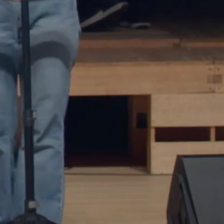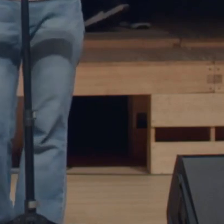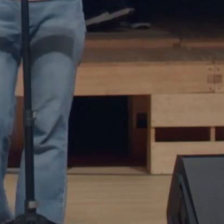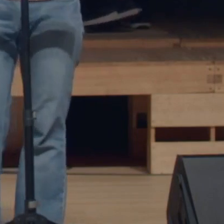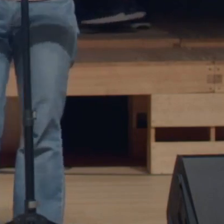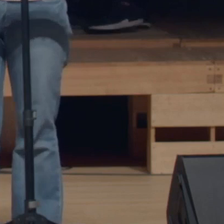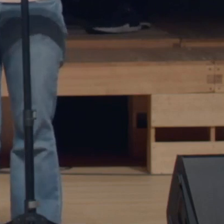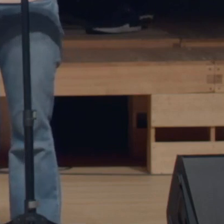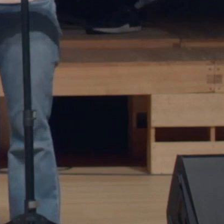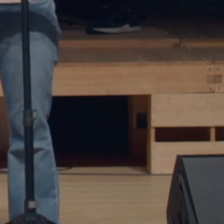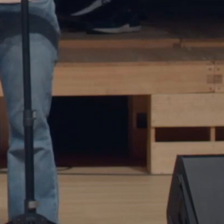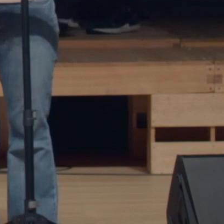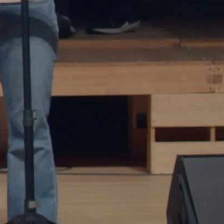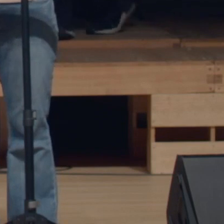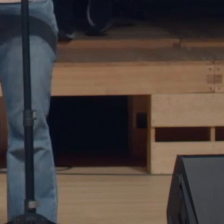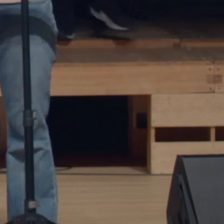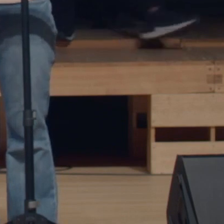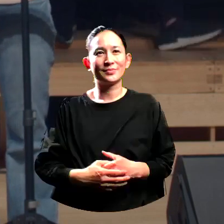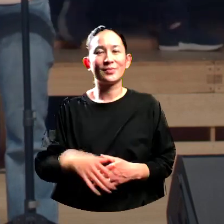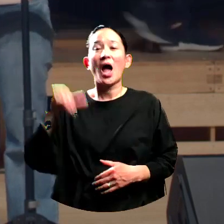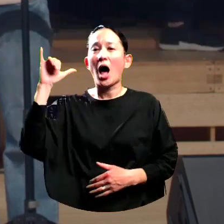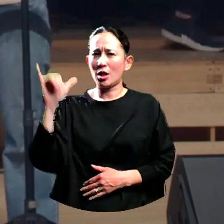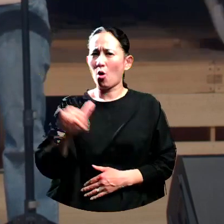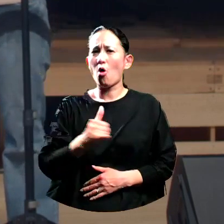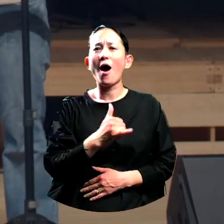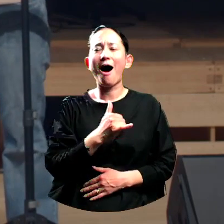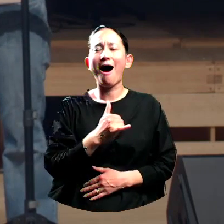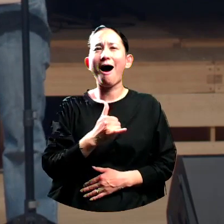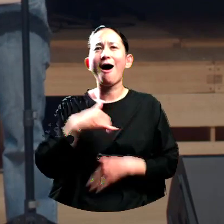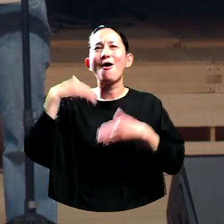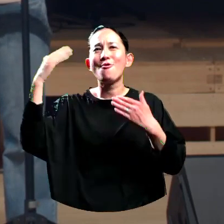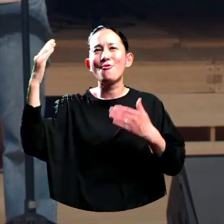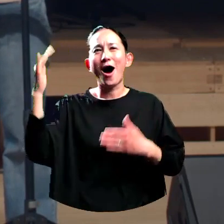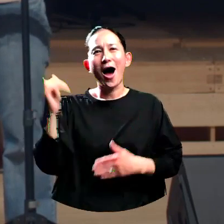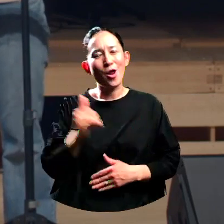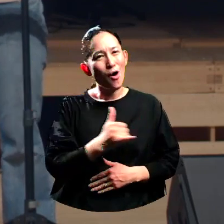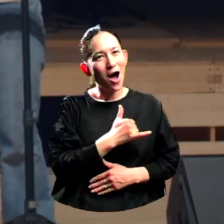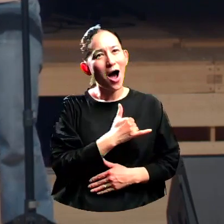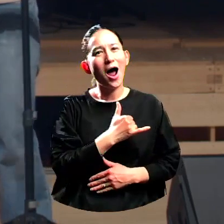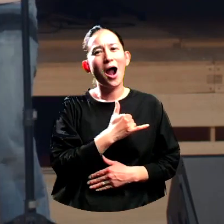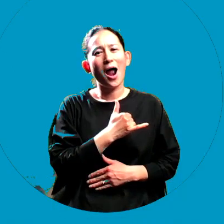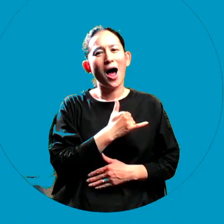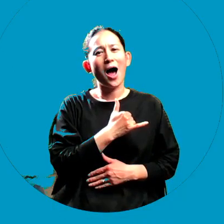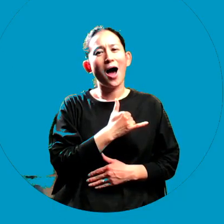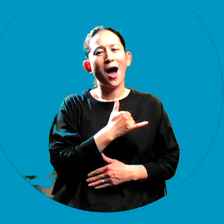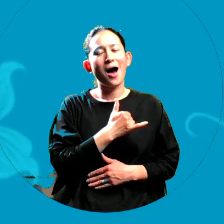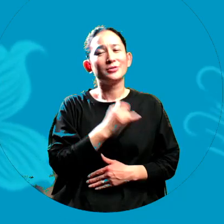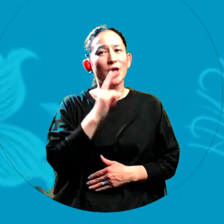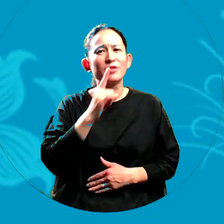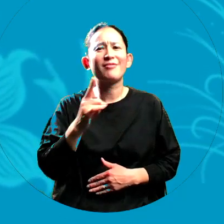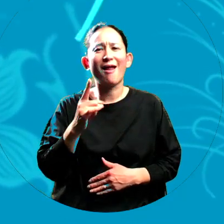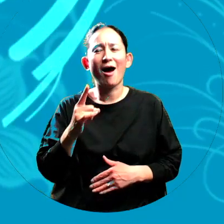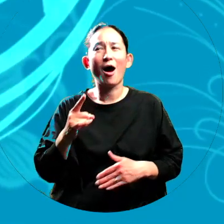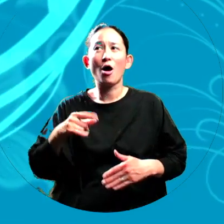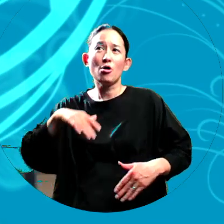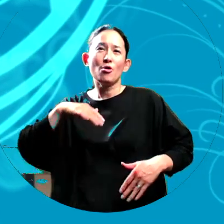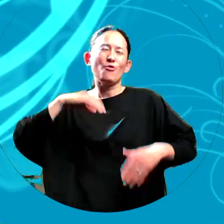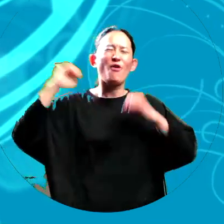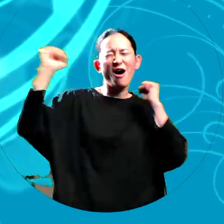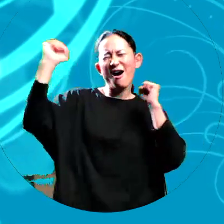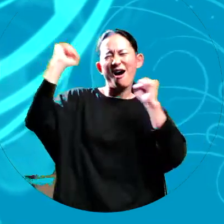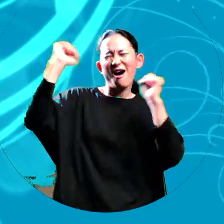ちょっと待って。One more time. アローハ、Welcome to New Hope Yokohama. 皆さん、アロー